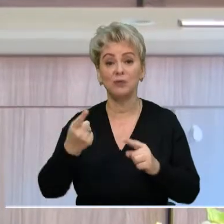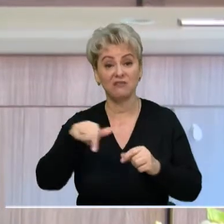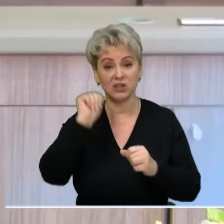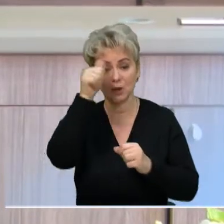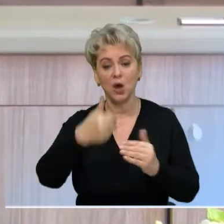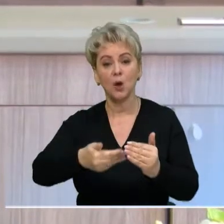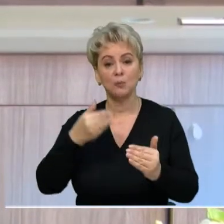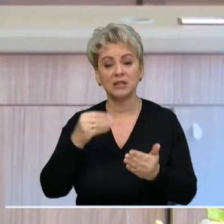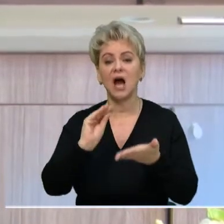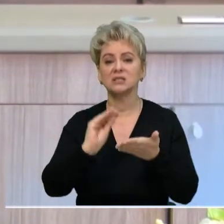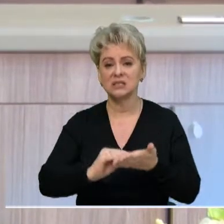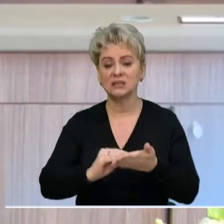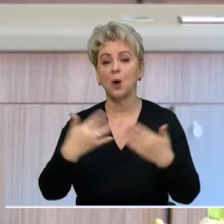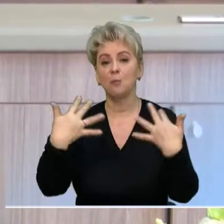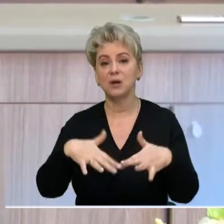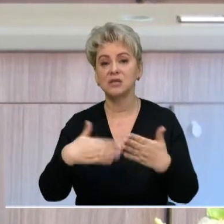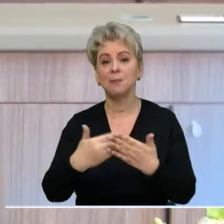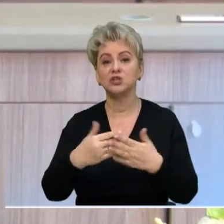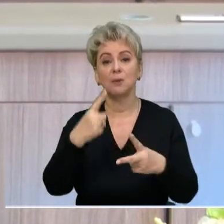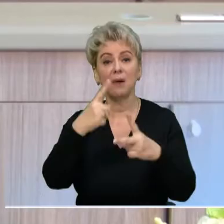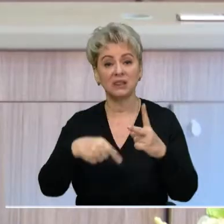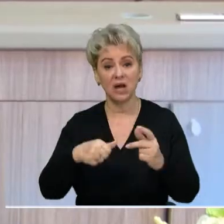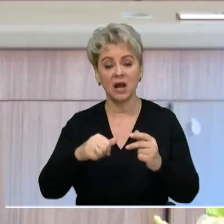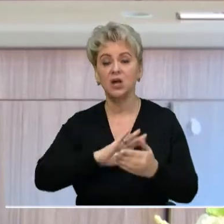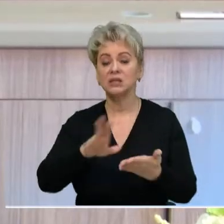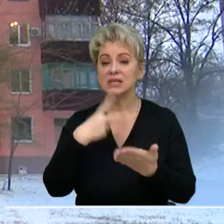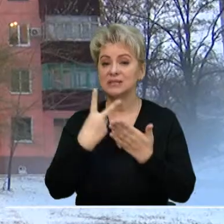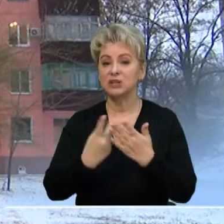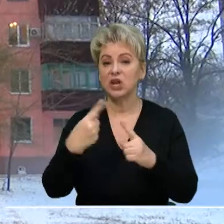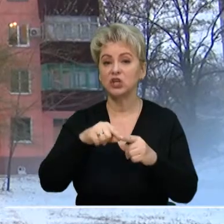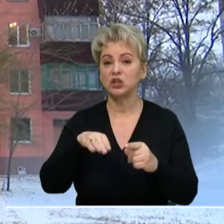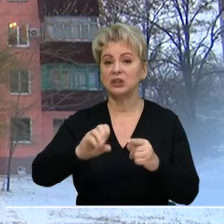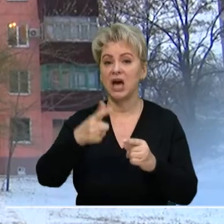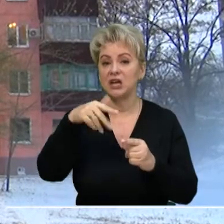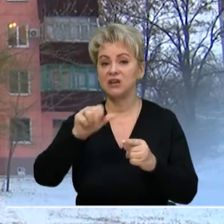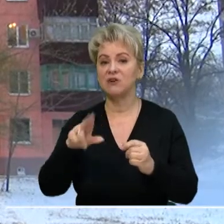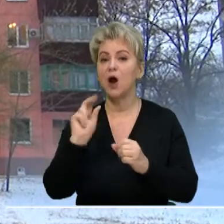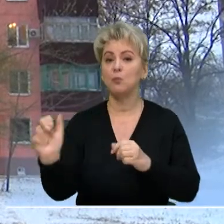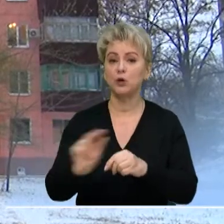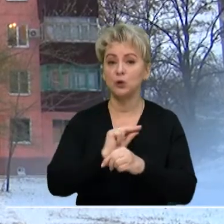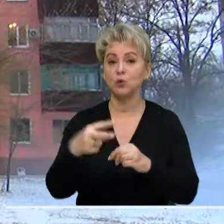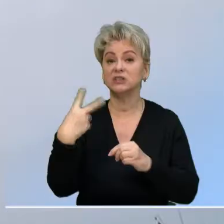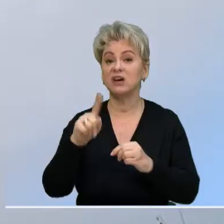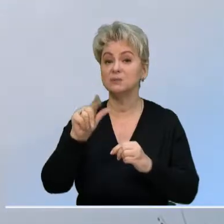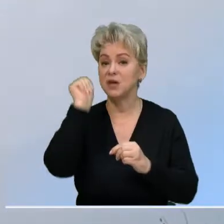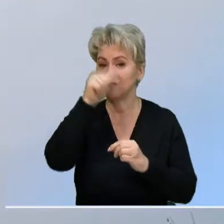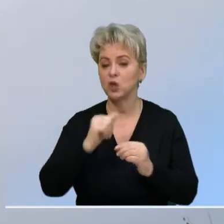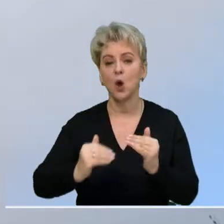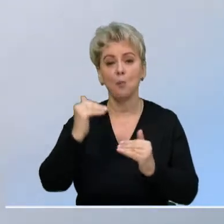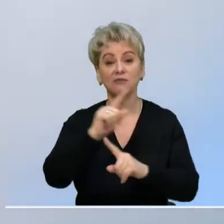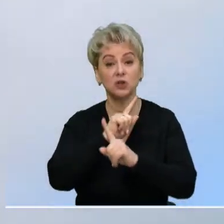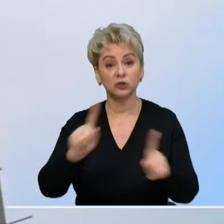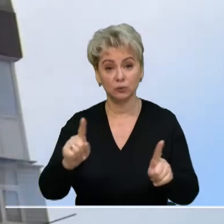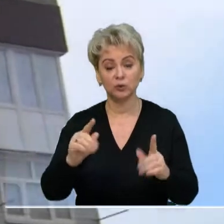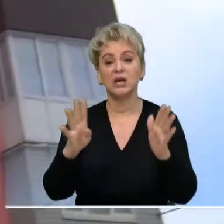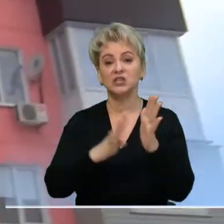году, по предварительным оценкам, потеряет почти 1,5. Несмотря на это, тарифы, например, на капремонт в 2021 году повышать не